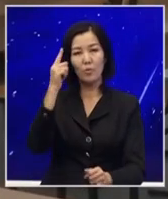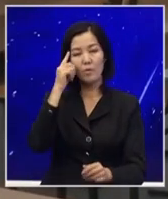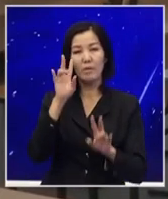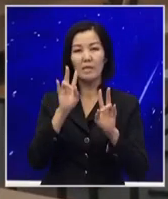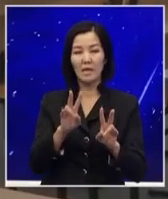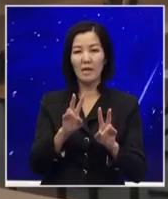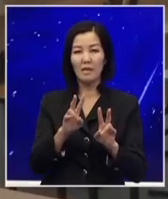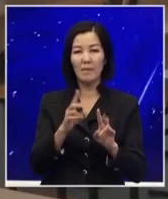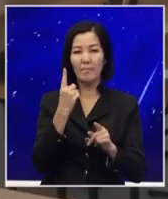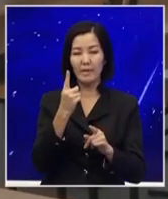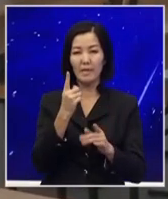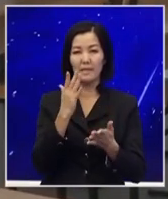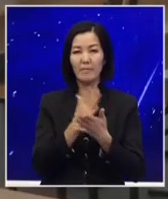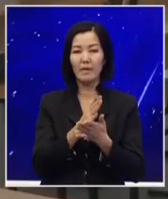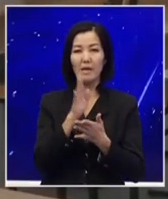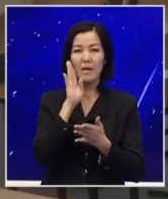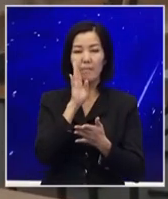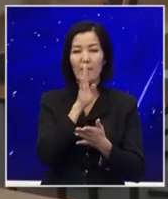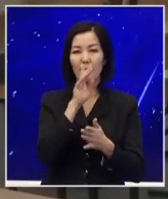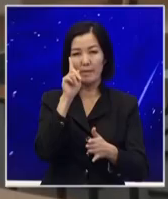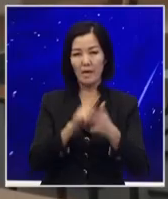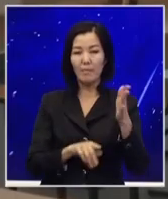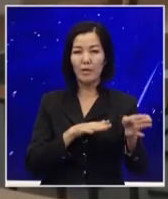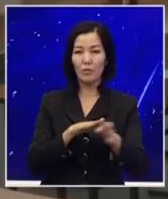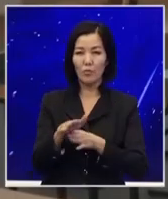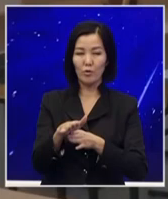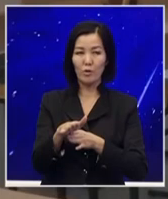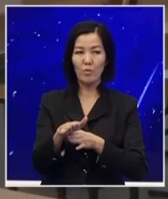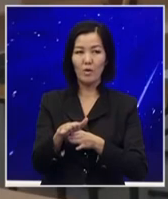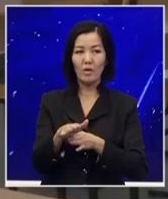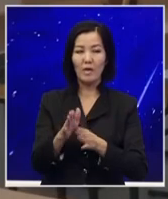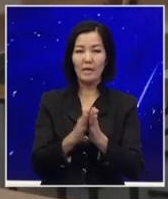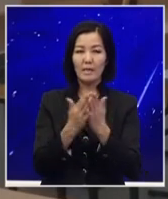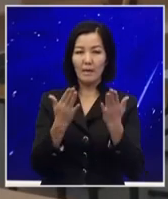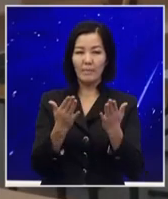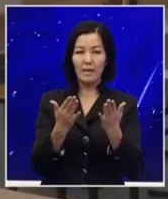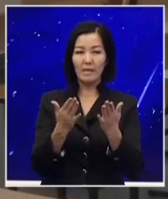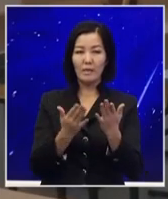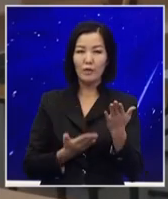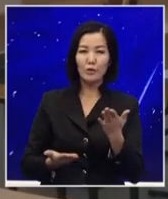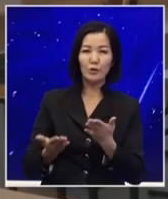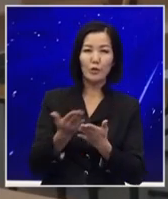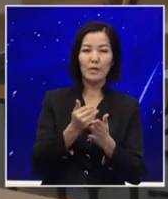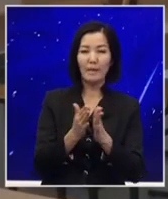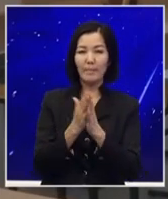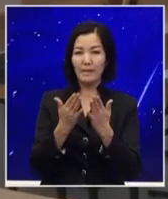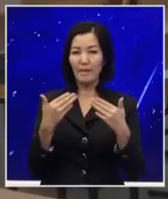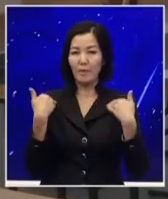бір нәрсе бар, ол анамның аманатын орындау, яғни қолжазбаларын жинақтап, кітап етіп